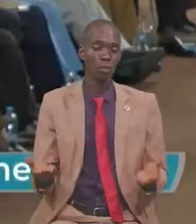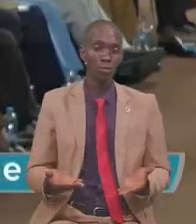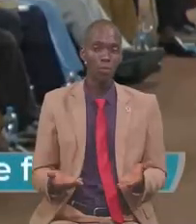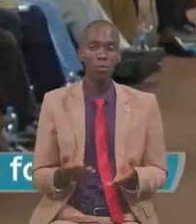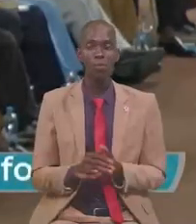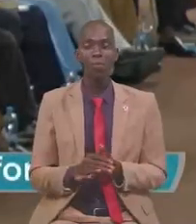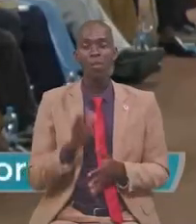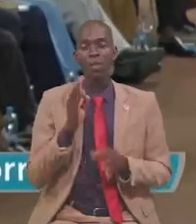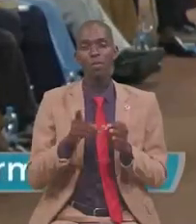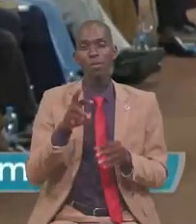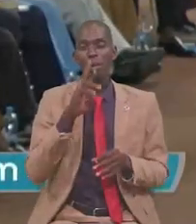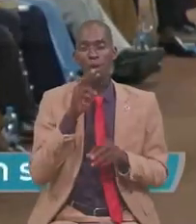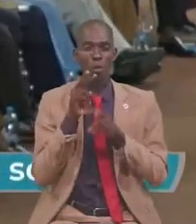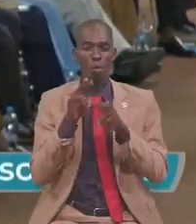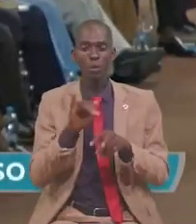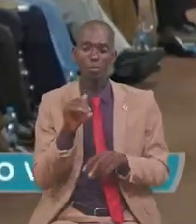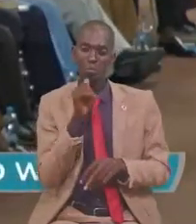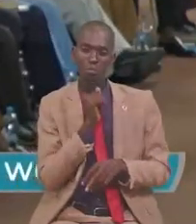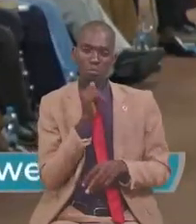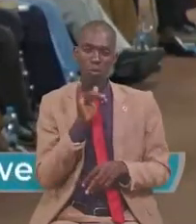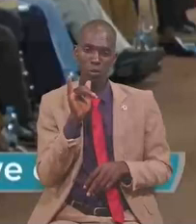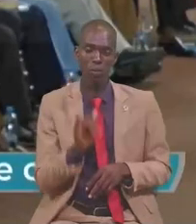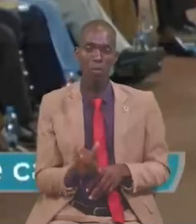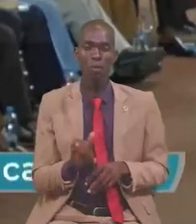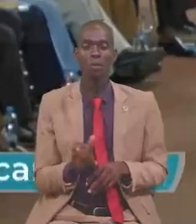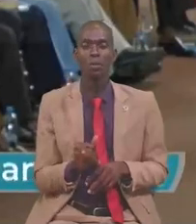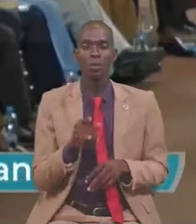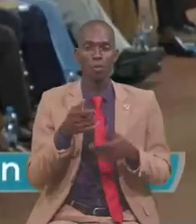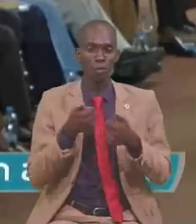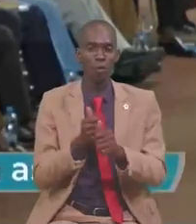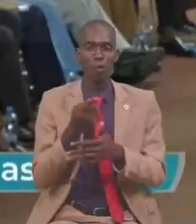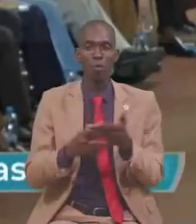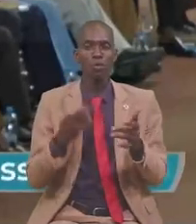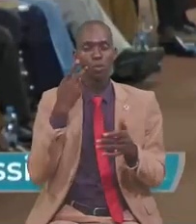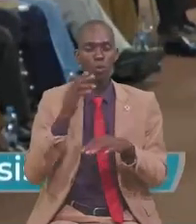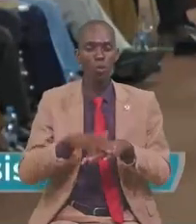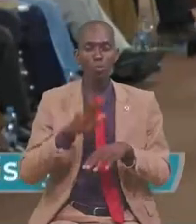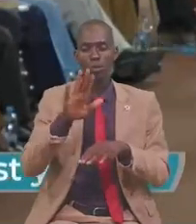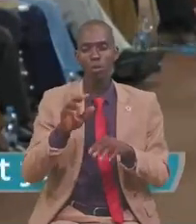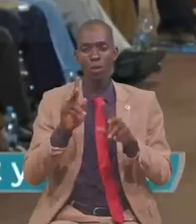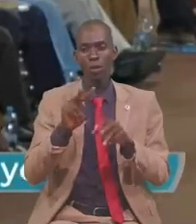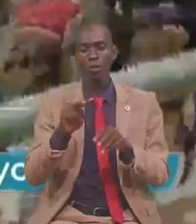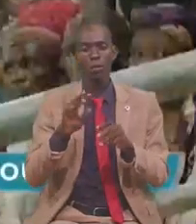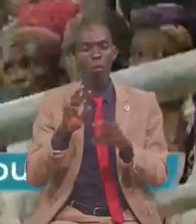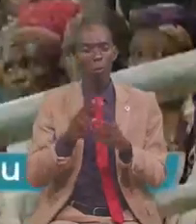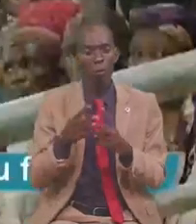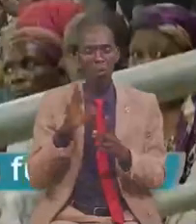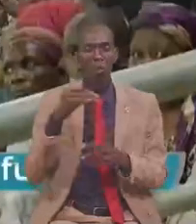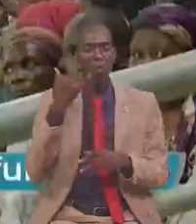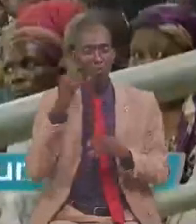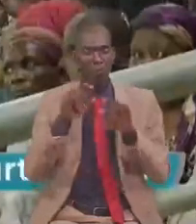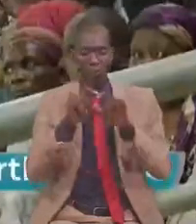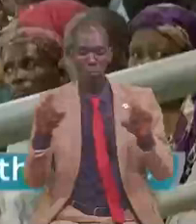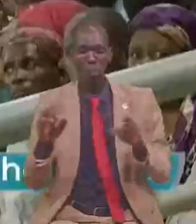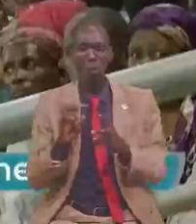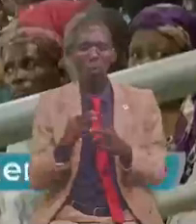Vous êtes chez vous à la maison, cliquez sur le lien, vous allez voir une fiche